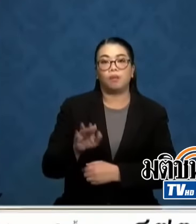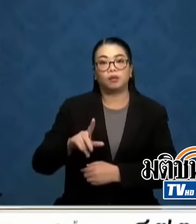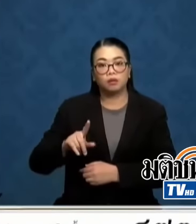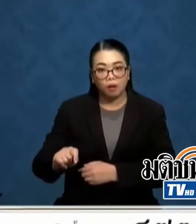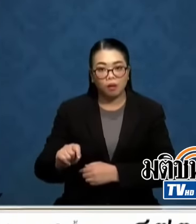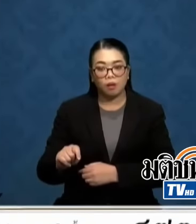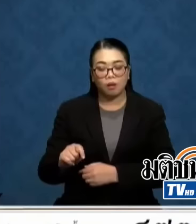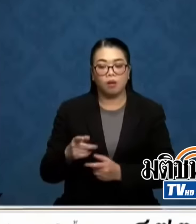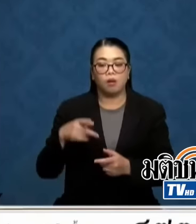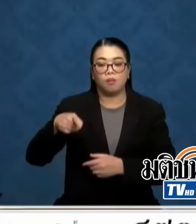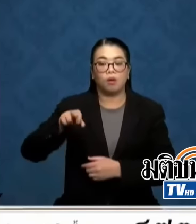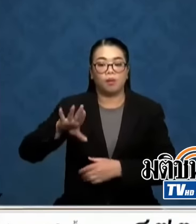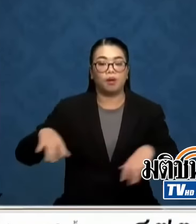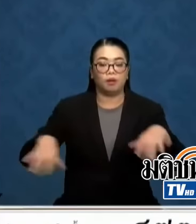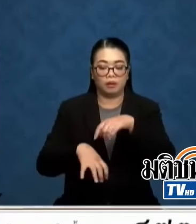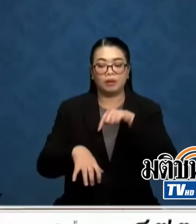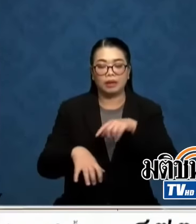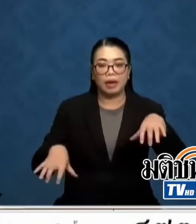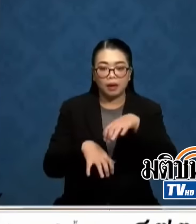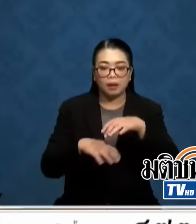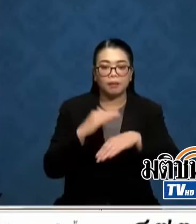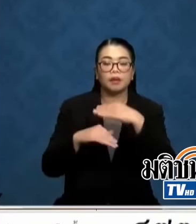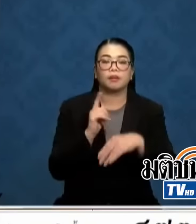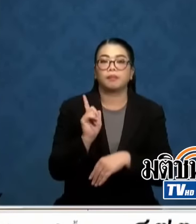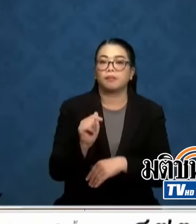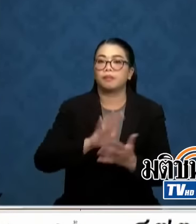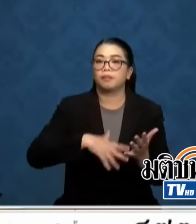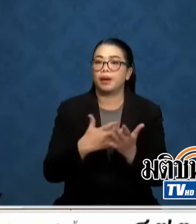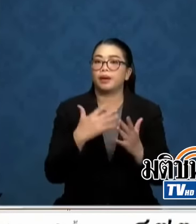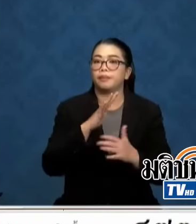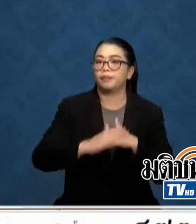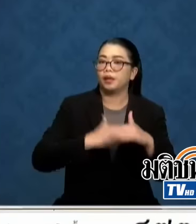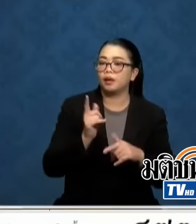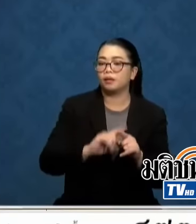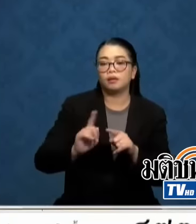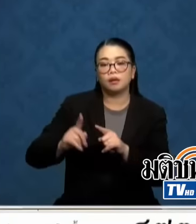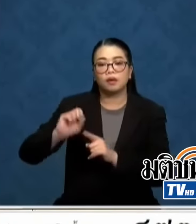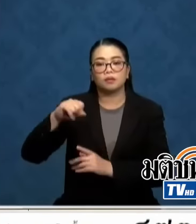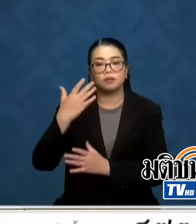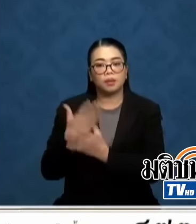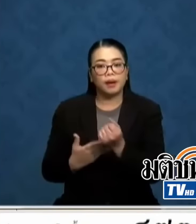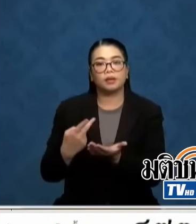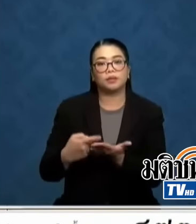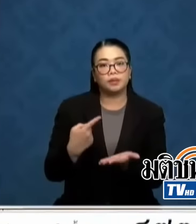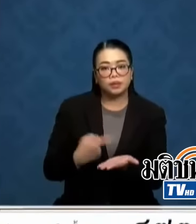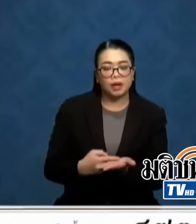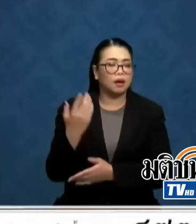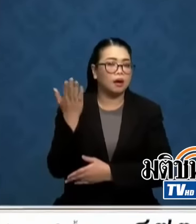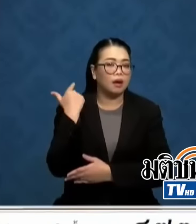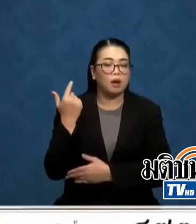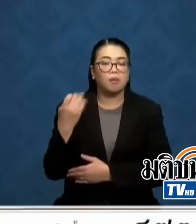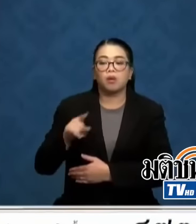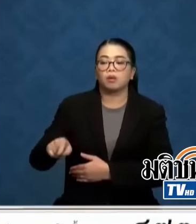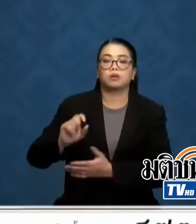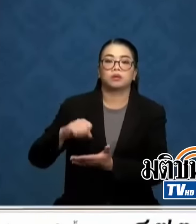อยู่ภายใต้พรบสบตเน้นในเรื่องของการพัฒนามีสภาที่ปรึกษาตอนนั้นก็ไปยก